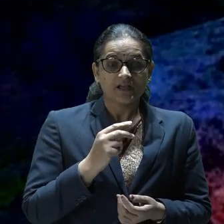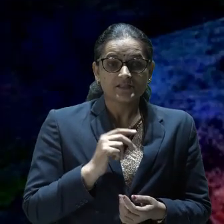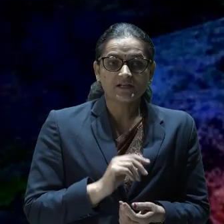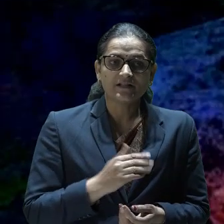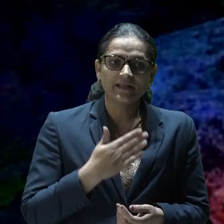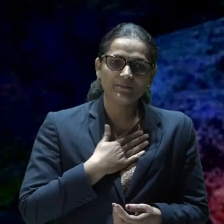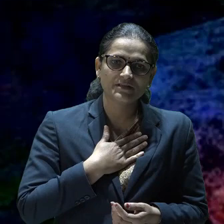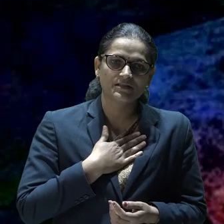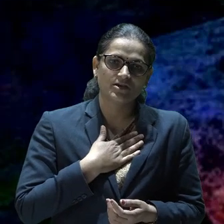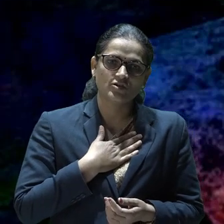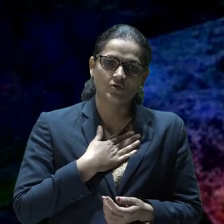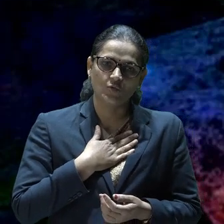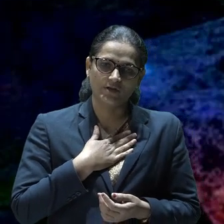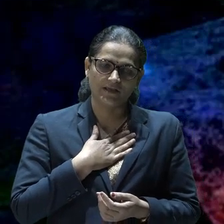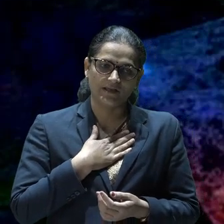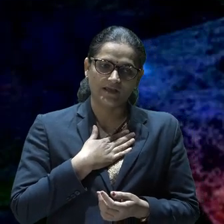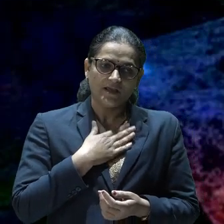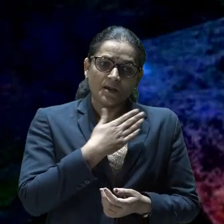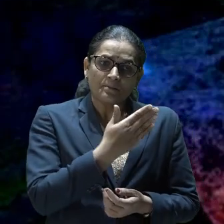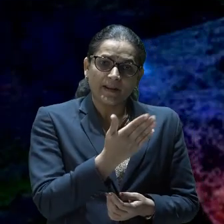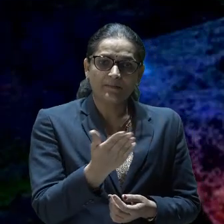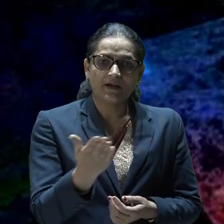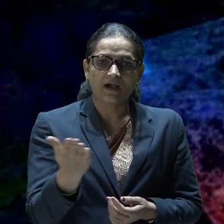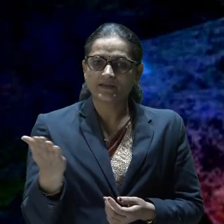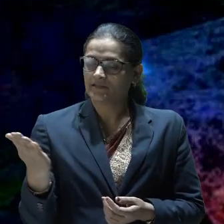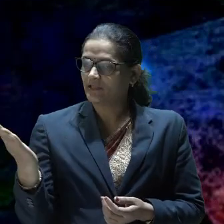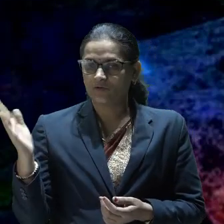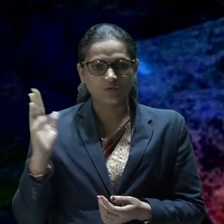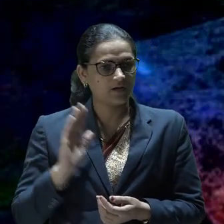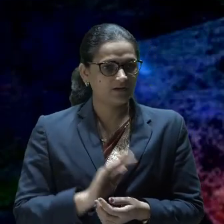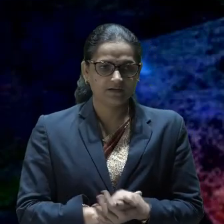तुळशीवरल्या त्या पंक्तीचे जळणे मजला शिकवून गेले।